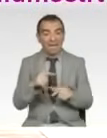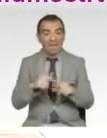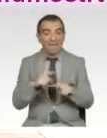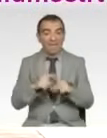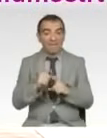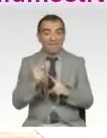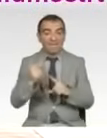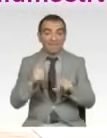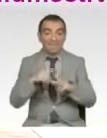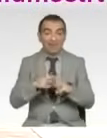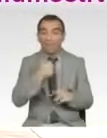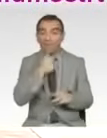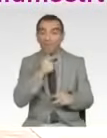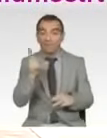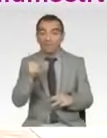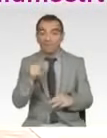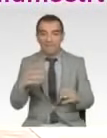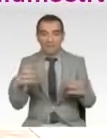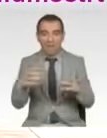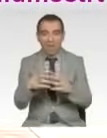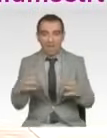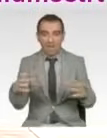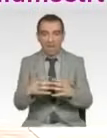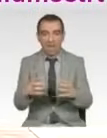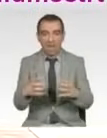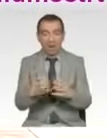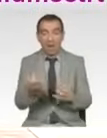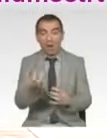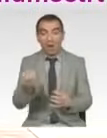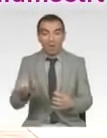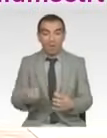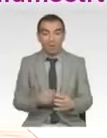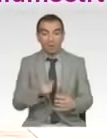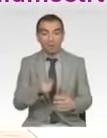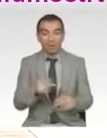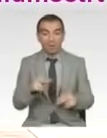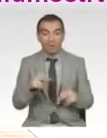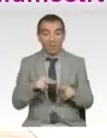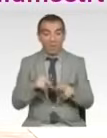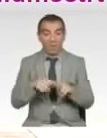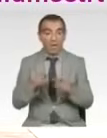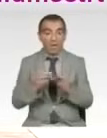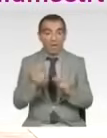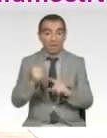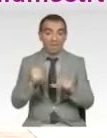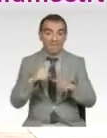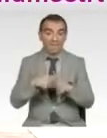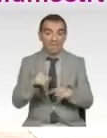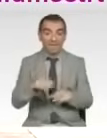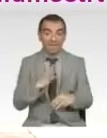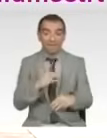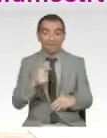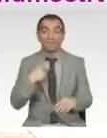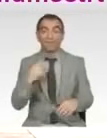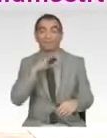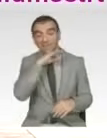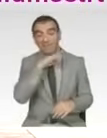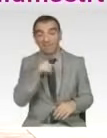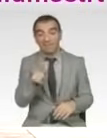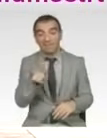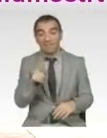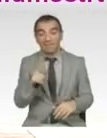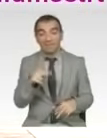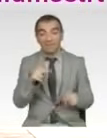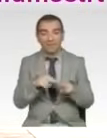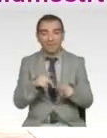Fadila'nın babasının şeyi vardı değil mi? Onun kabile vardı. Onun babası, evet kabile reisi falan. Sizde de var mı öyle şeyler? Benim dedem muhtardı.